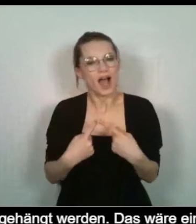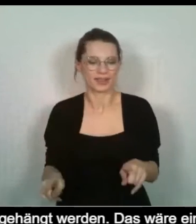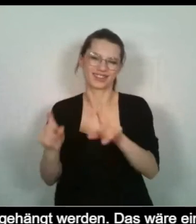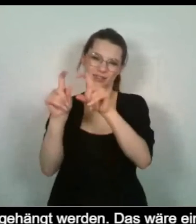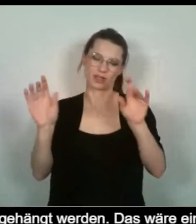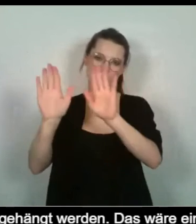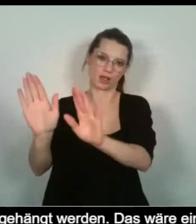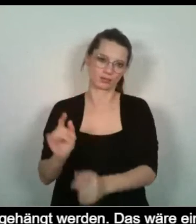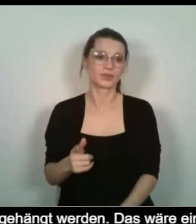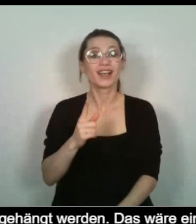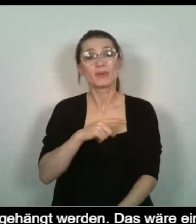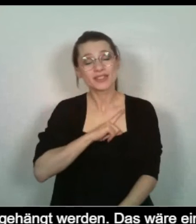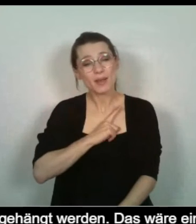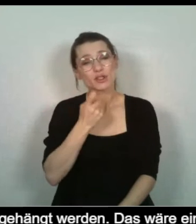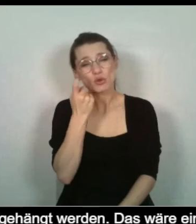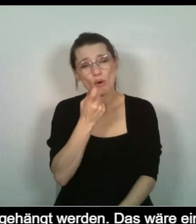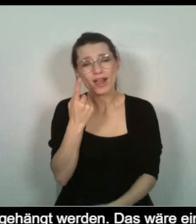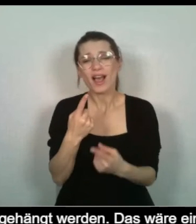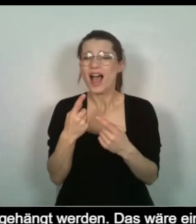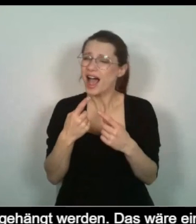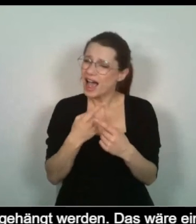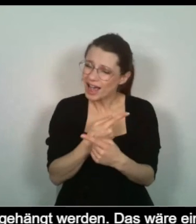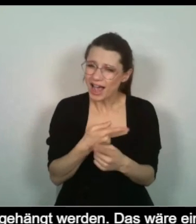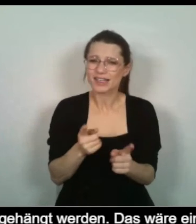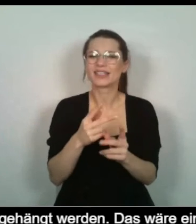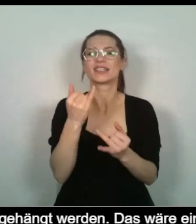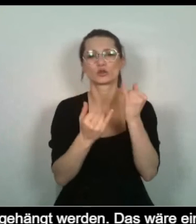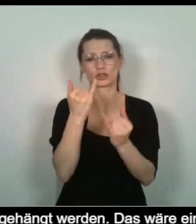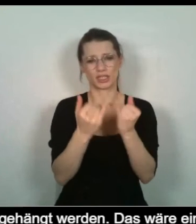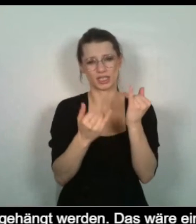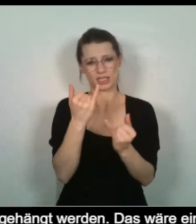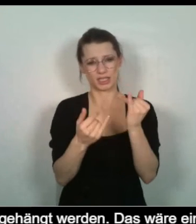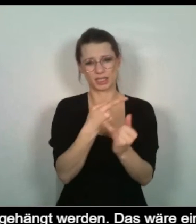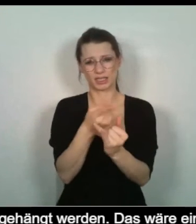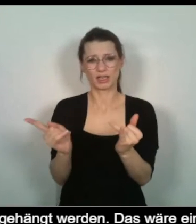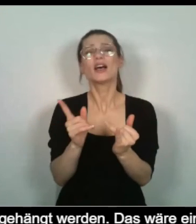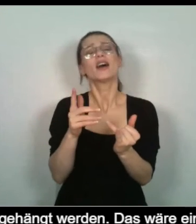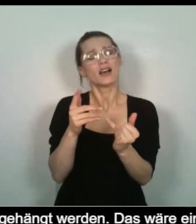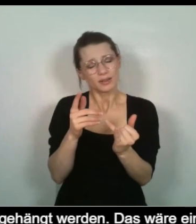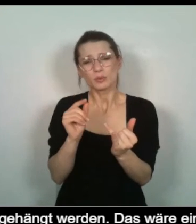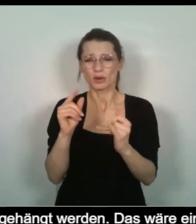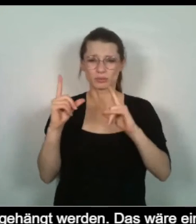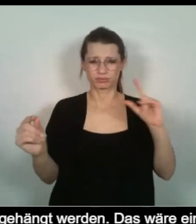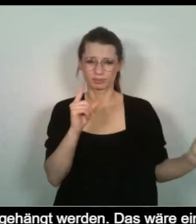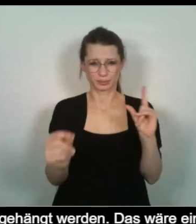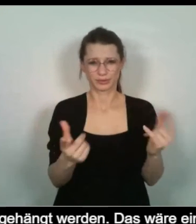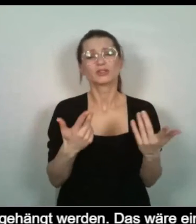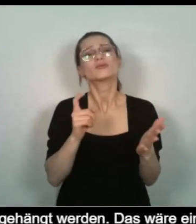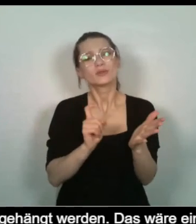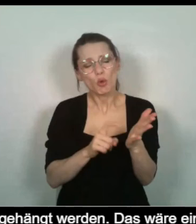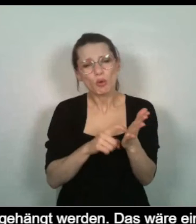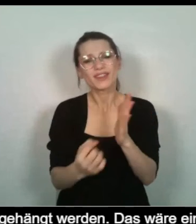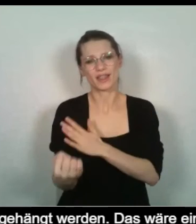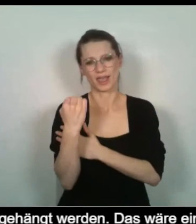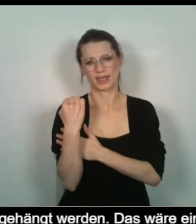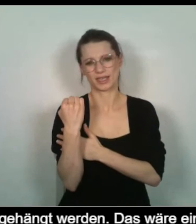soziale Kälte und das Thema Industriestrompreis. Und das nur allein zu sagen, wir brauchen jetzt ökologischen Patriotismus, so gut es klingt.